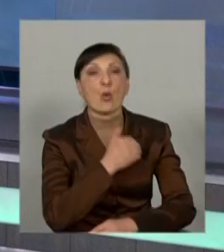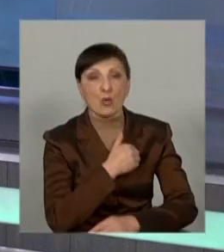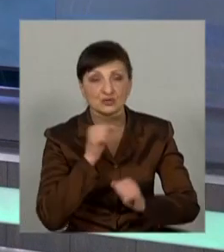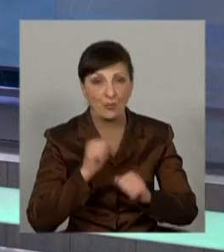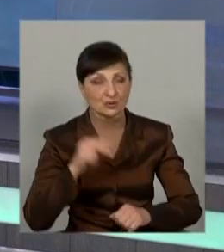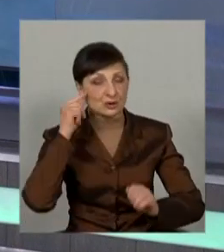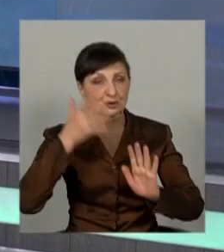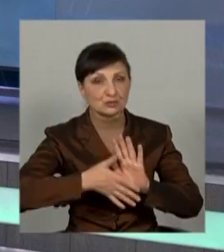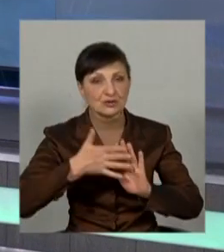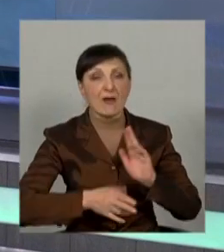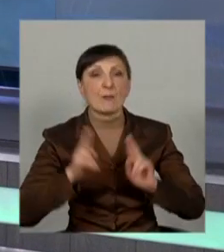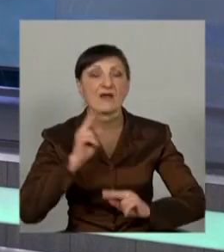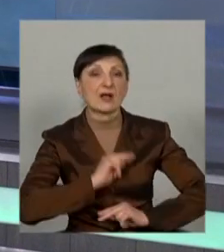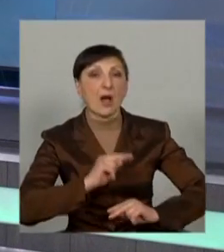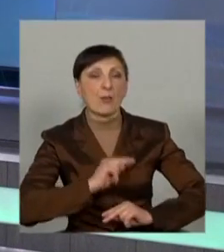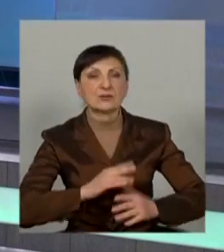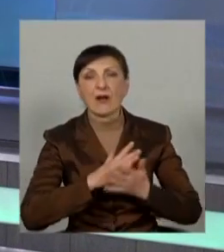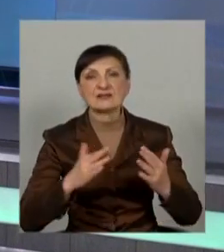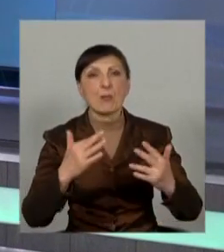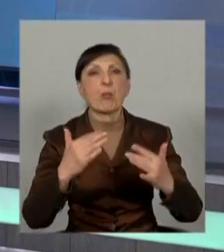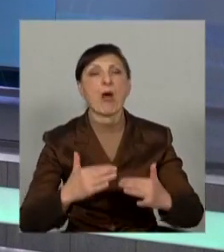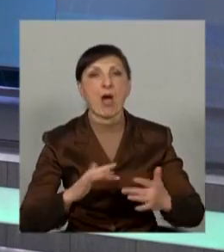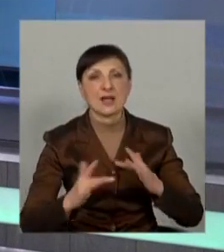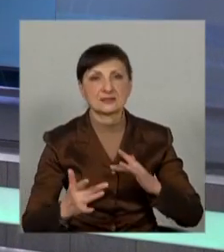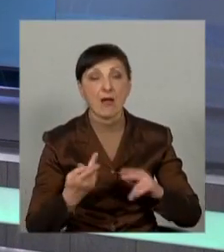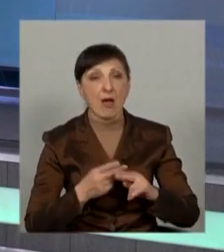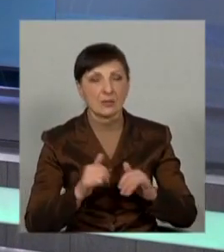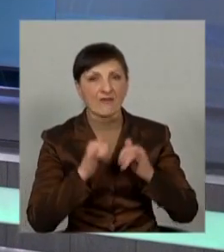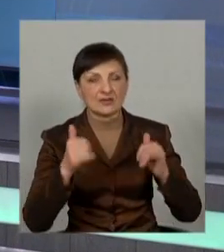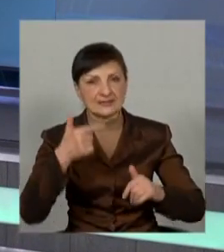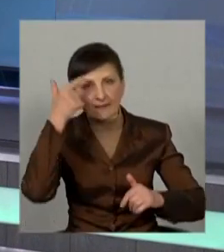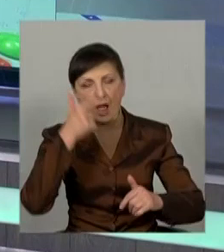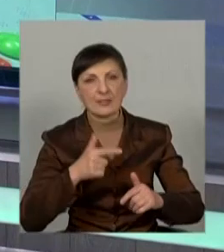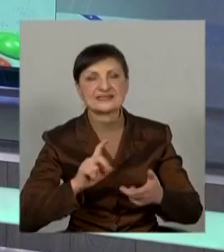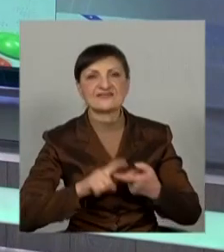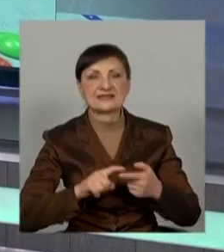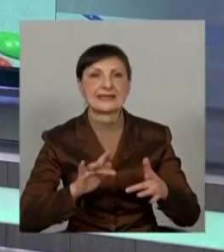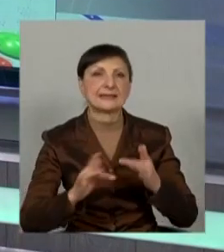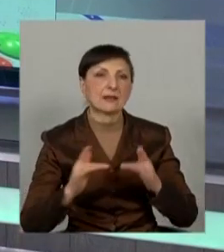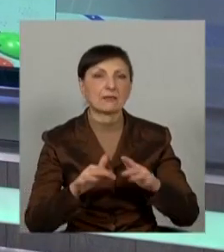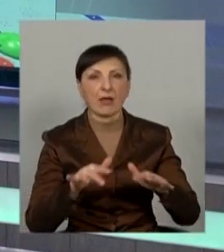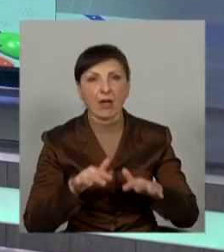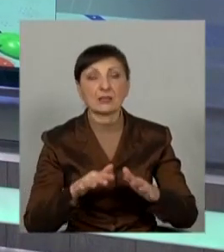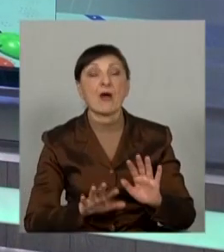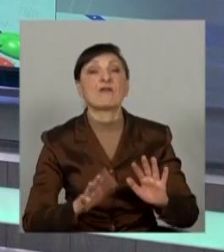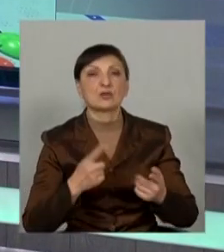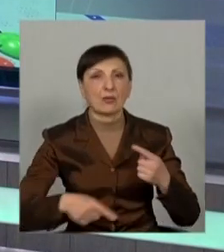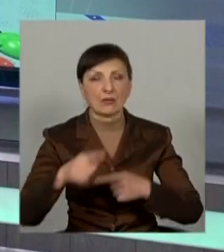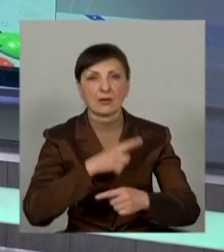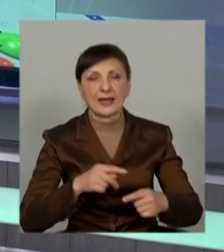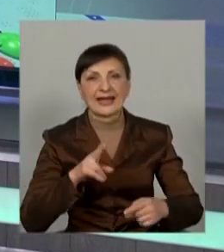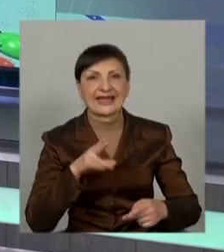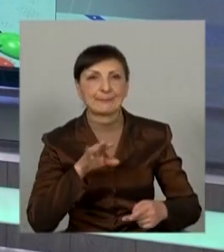смогут изучить правила работы с цифровой базой данных. Это повысит киберграмотность пользователей при возможном запуске в оборот